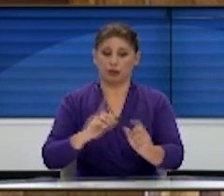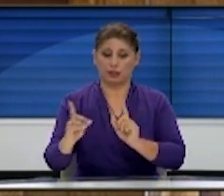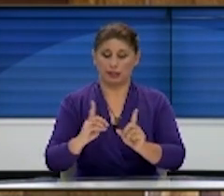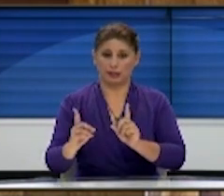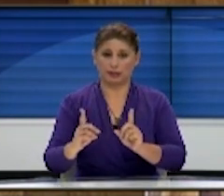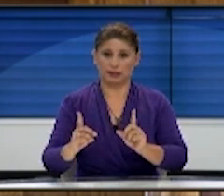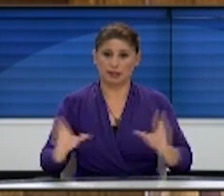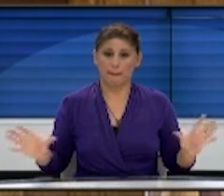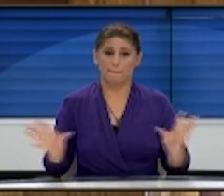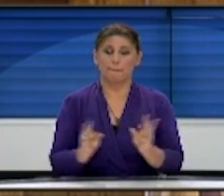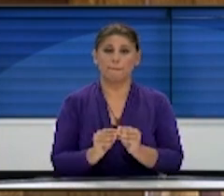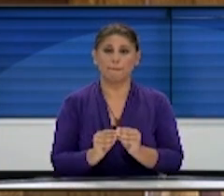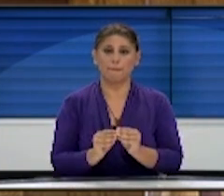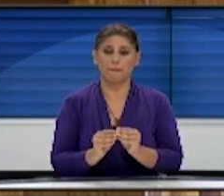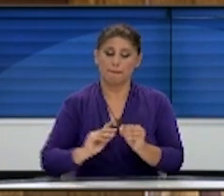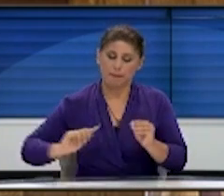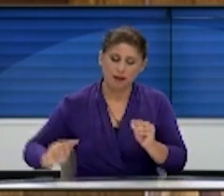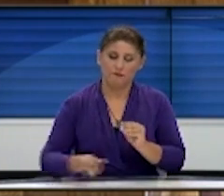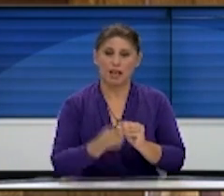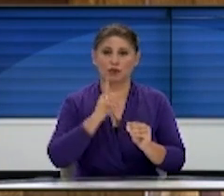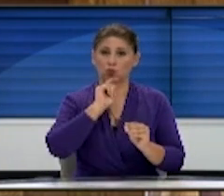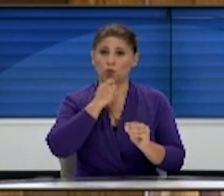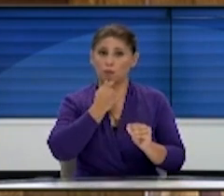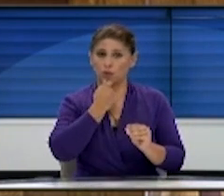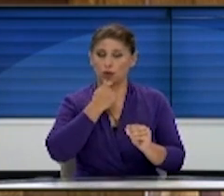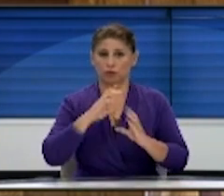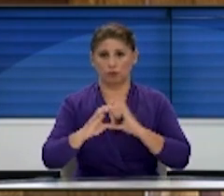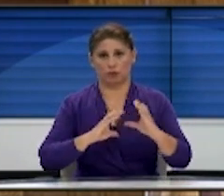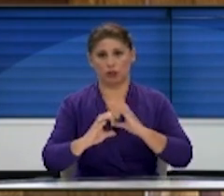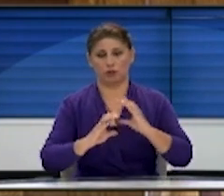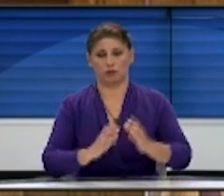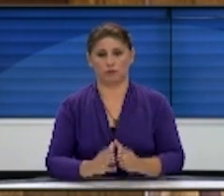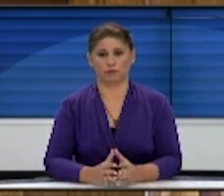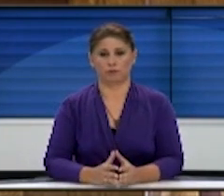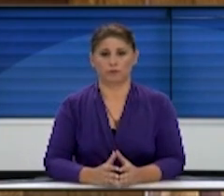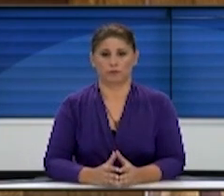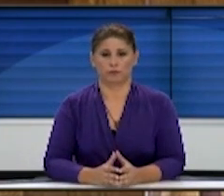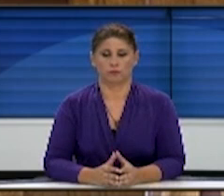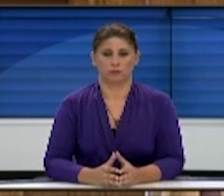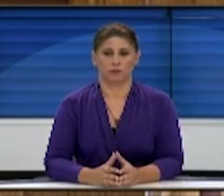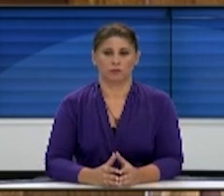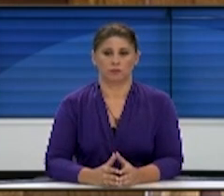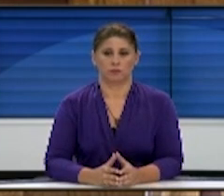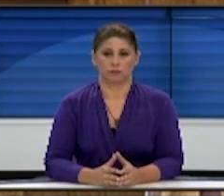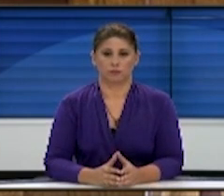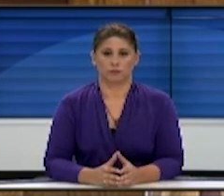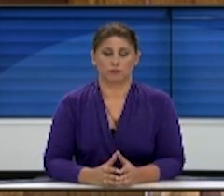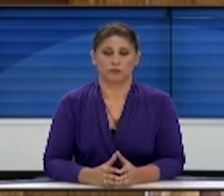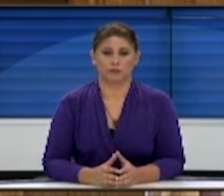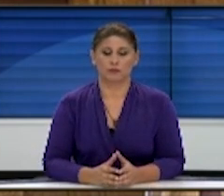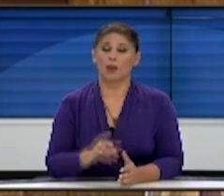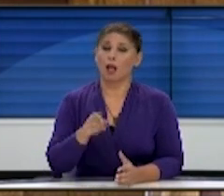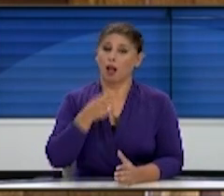αντίστοιχη μαζικοποίηση παραβιάσεων του απορρίτου των επικοινωνιών. Αν κάνω αναφορά σε αυτούς